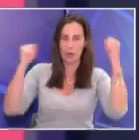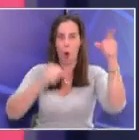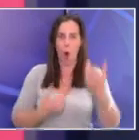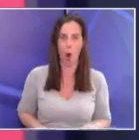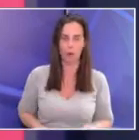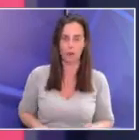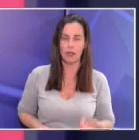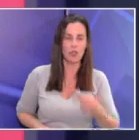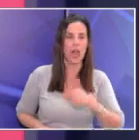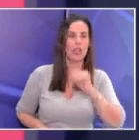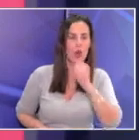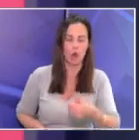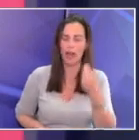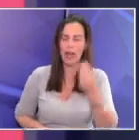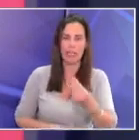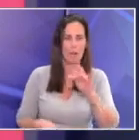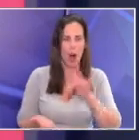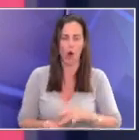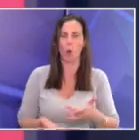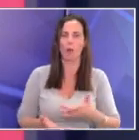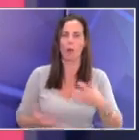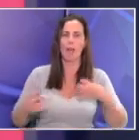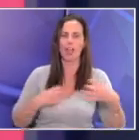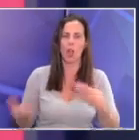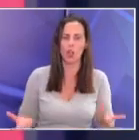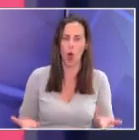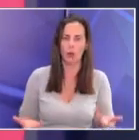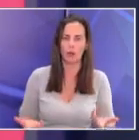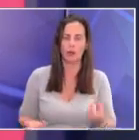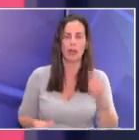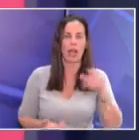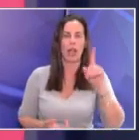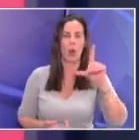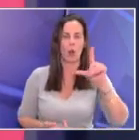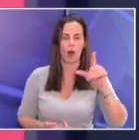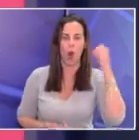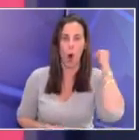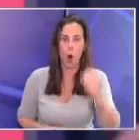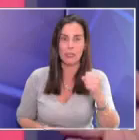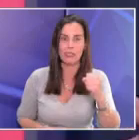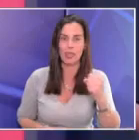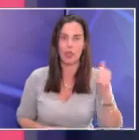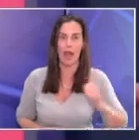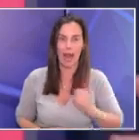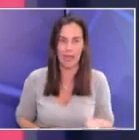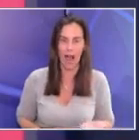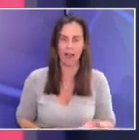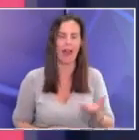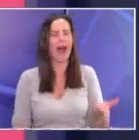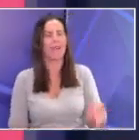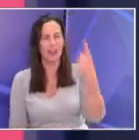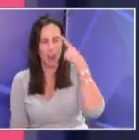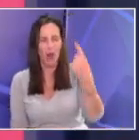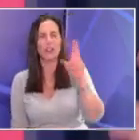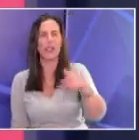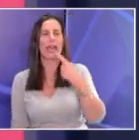כגיבורות, זה שאני לא רוצה לתת בבמה בתיאטרון אלמידן לווליד דקה, רוצח נתעב של החייל משה תמם. אבל תמה. את יודעת, יש